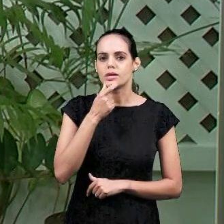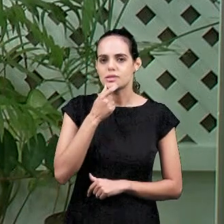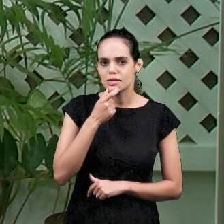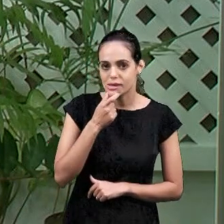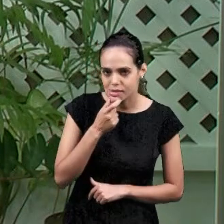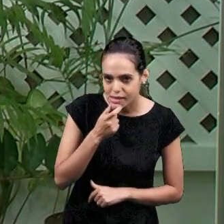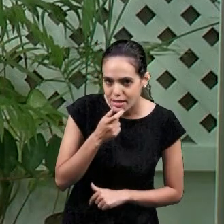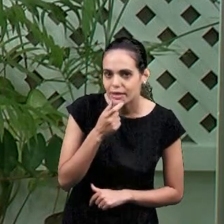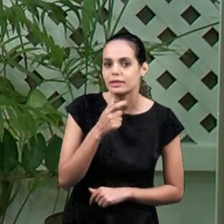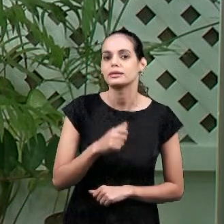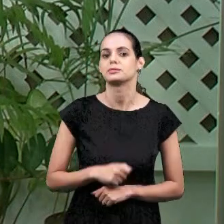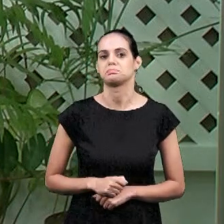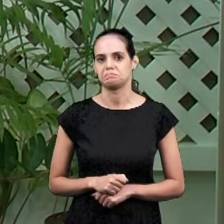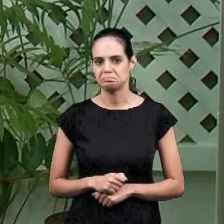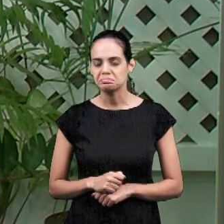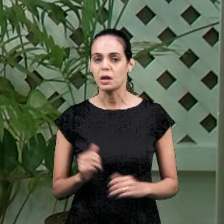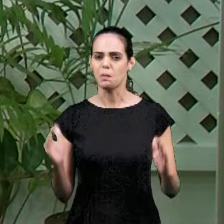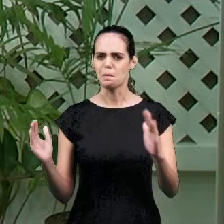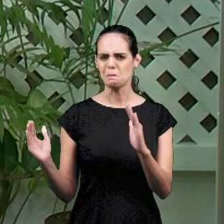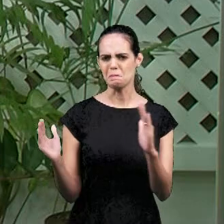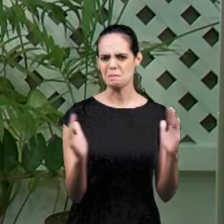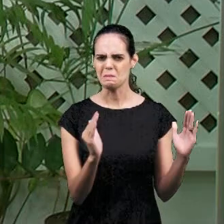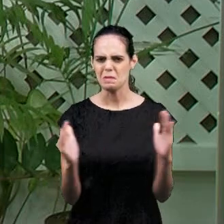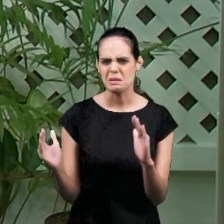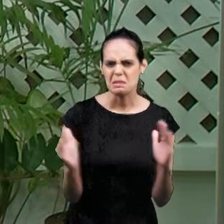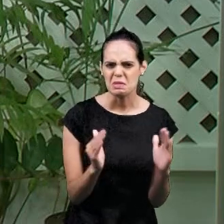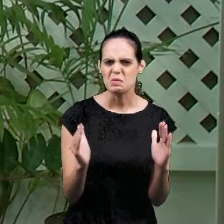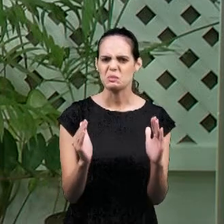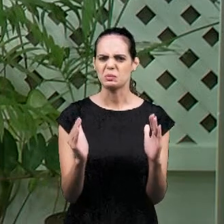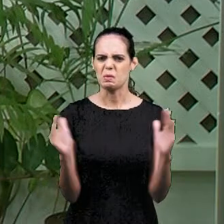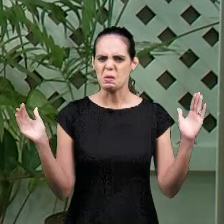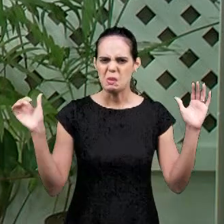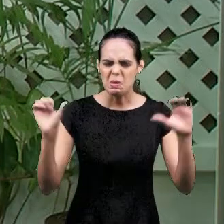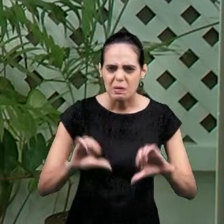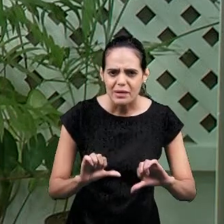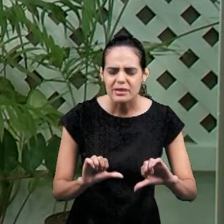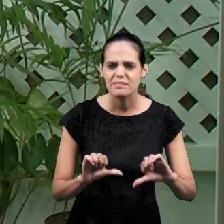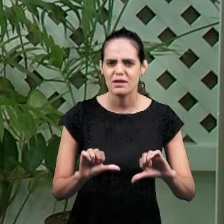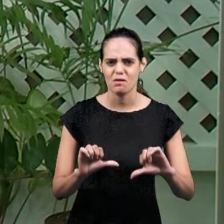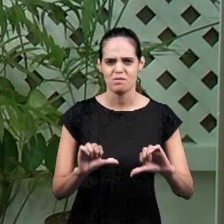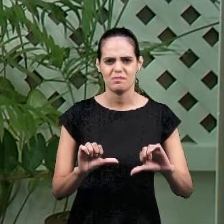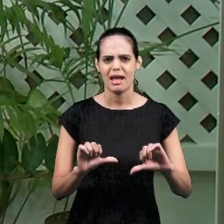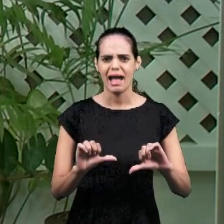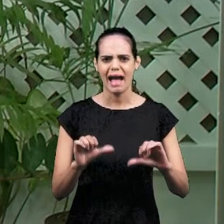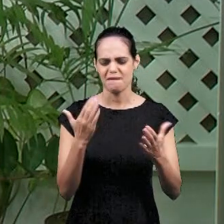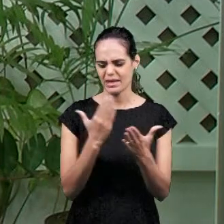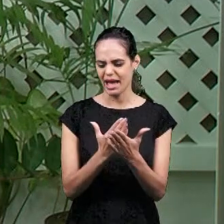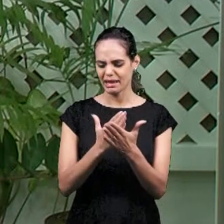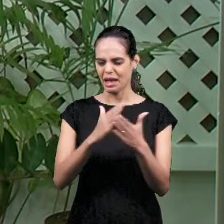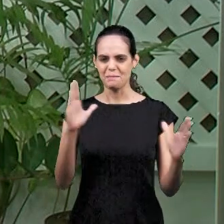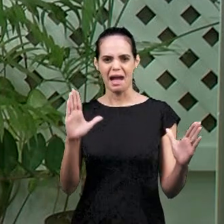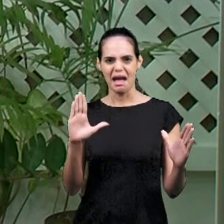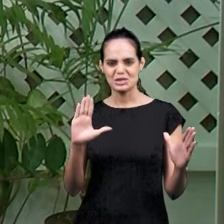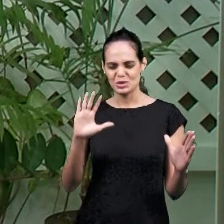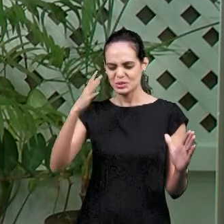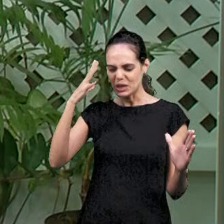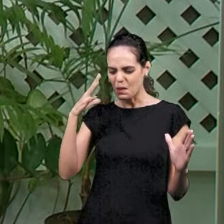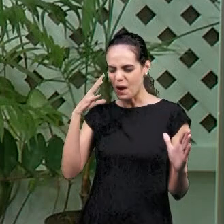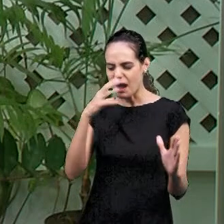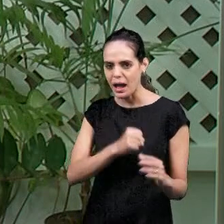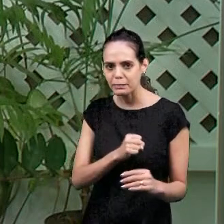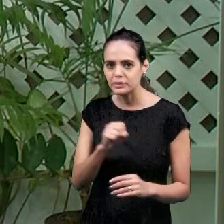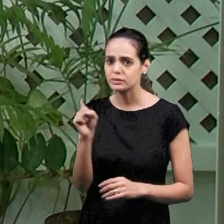et Angleterre, elle était en train de vivre un moment difficile. Cela ne va pas passer comme ça.